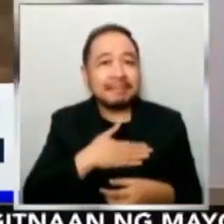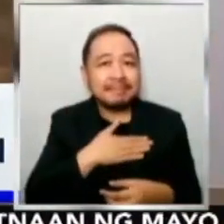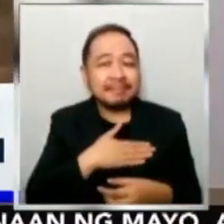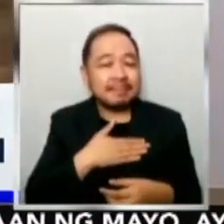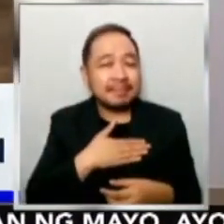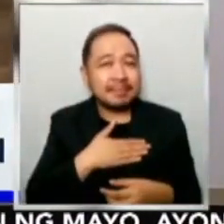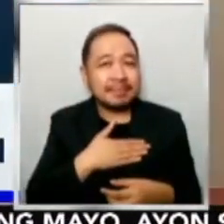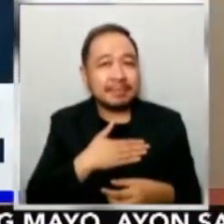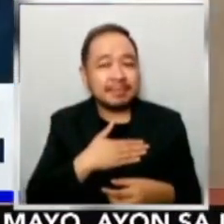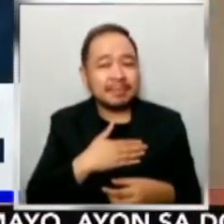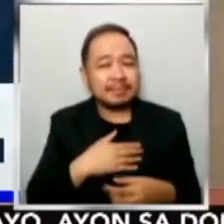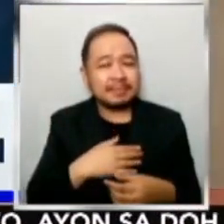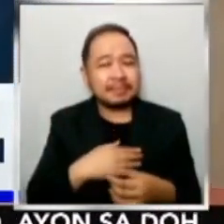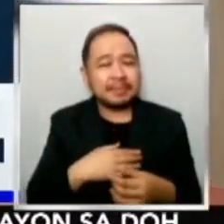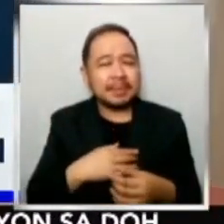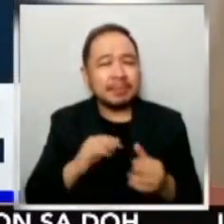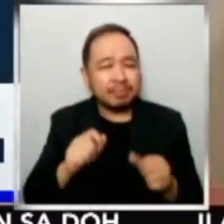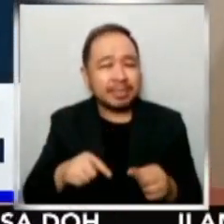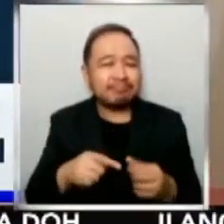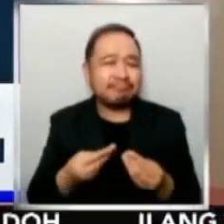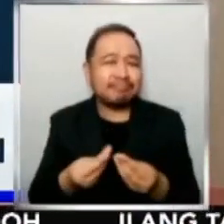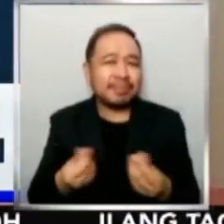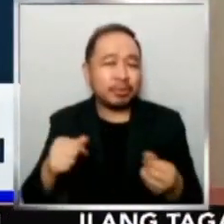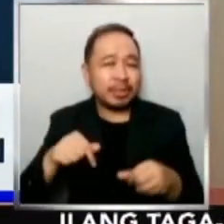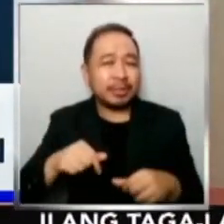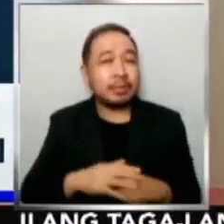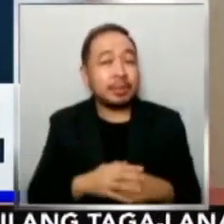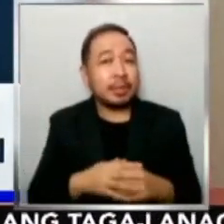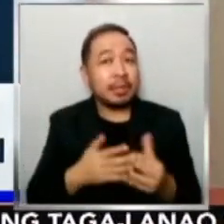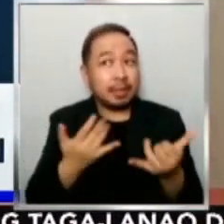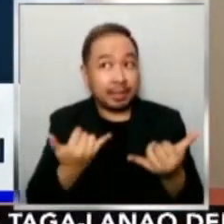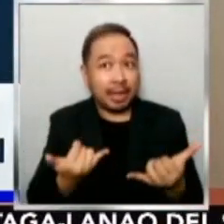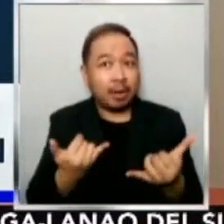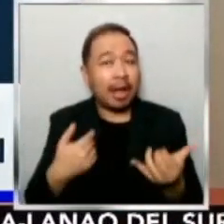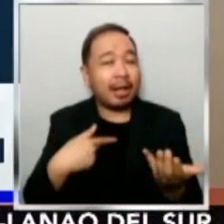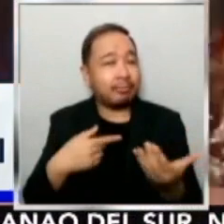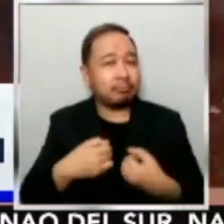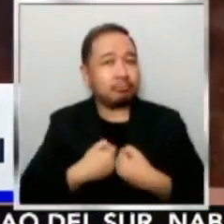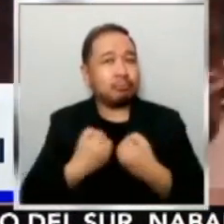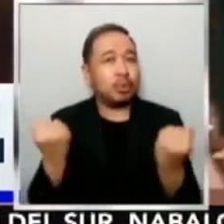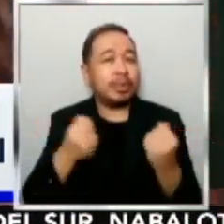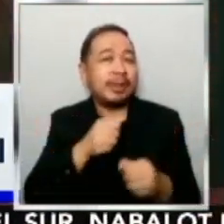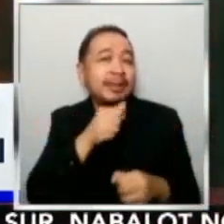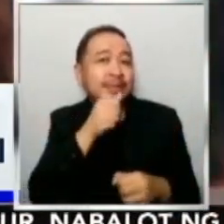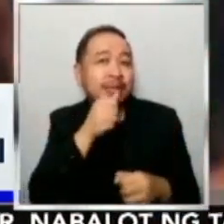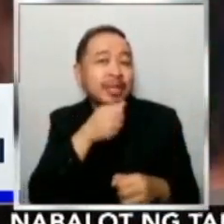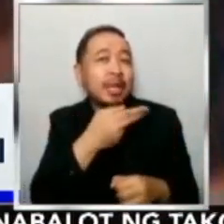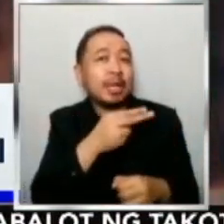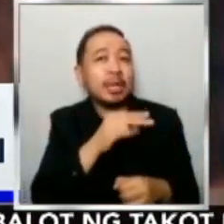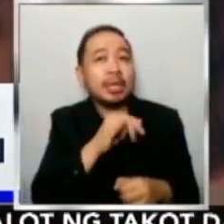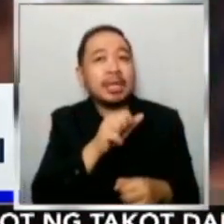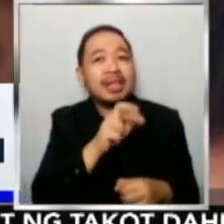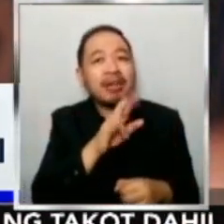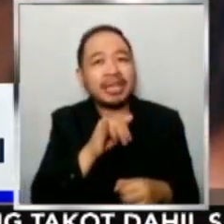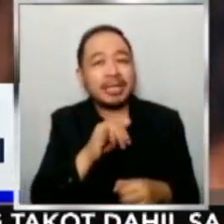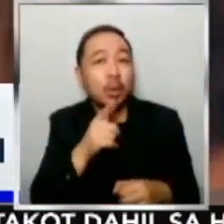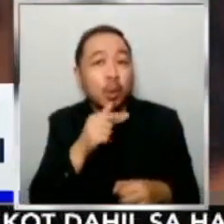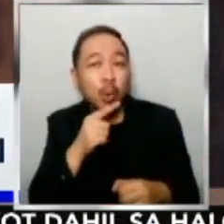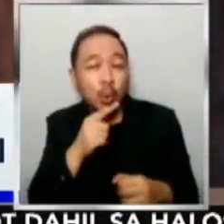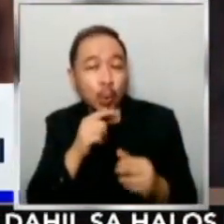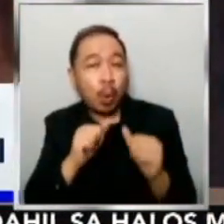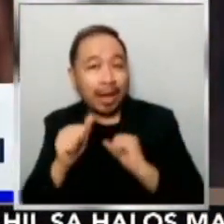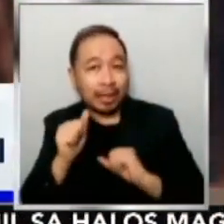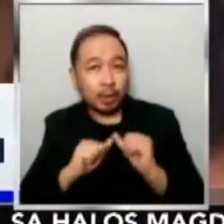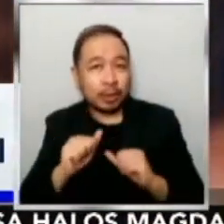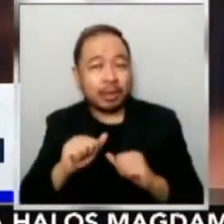this. Lumabas na kasi ang itinatagong sikreto ni Hillary, ang karakter na ginagampanan ni Vanessa Del Moral.